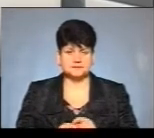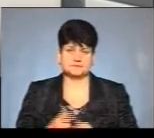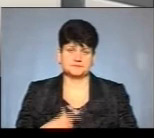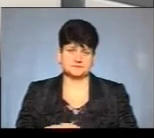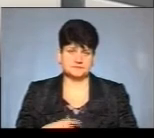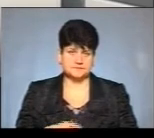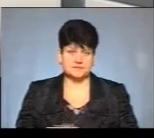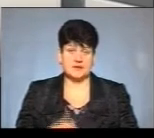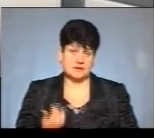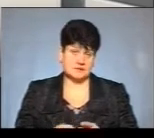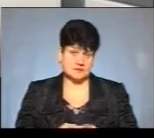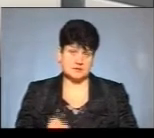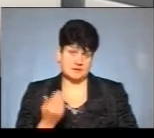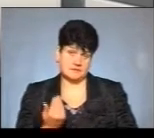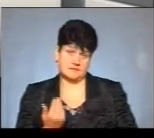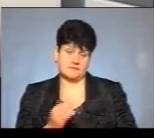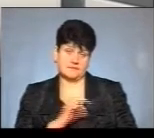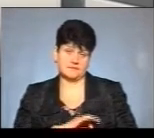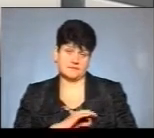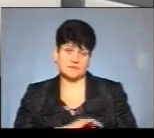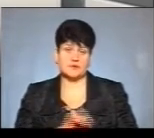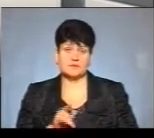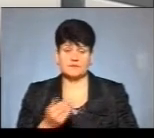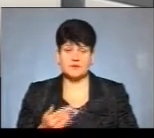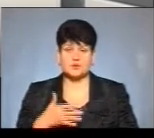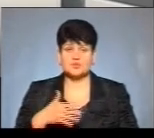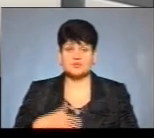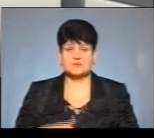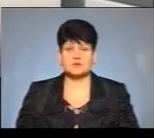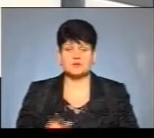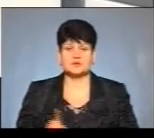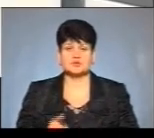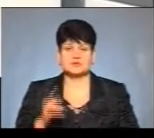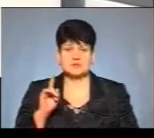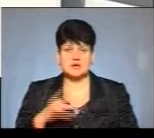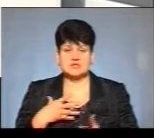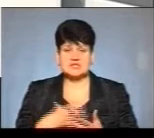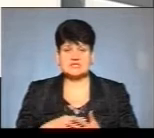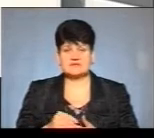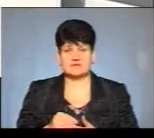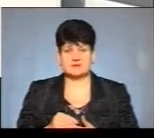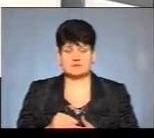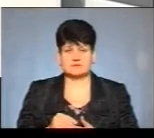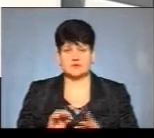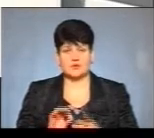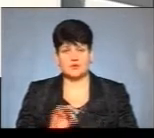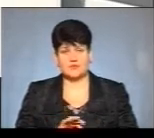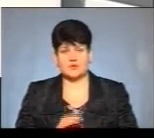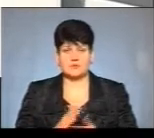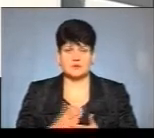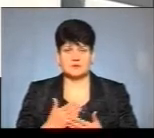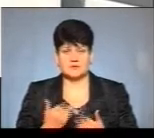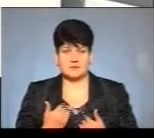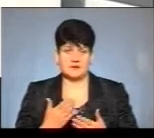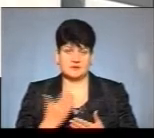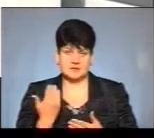на вашу користь, і щоб ви розуміли, що знаючи свій ВІЛ-статус, ви є захищеними.